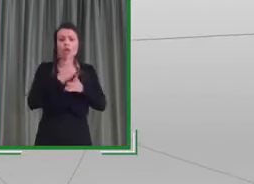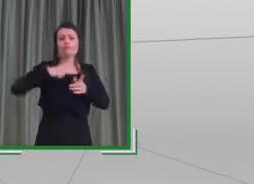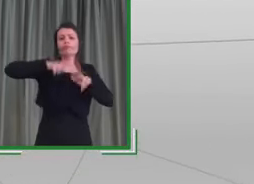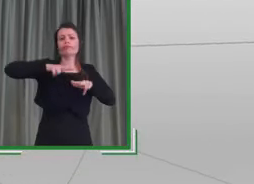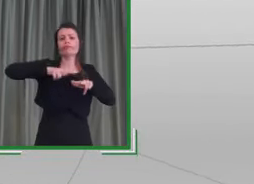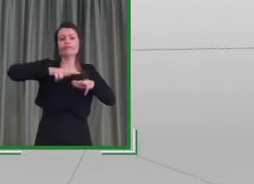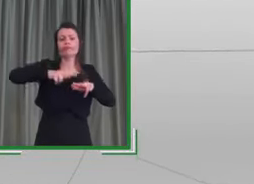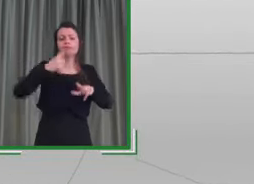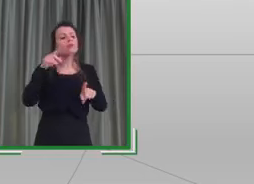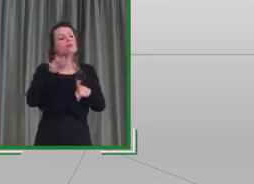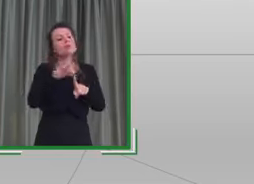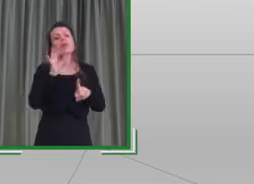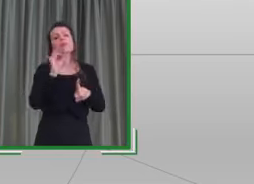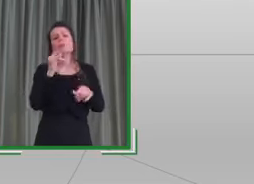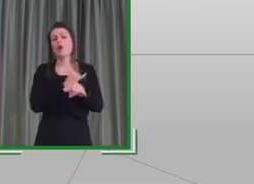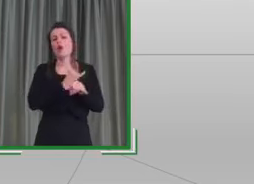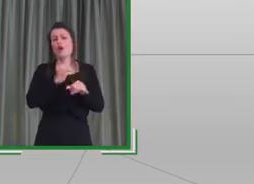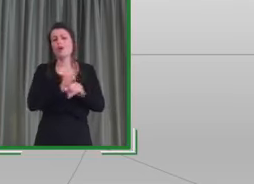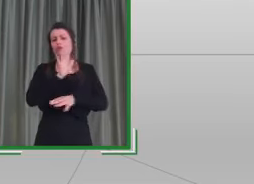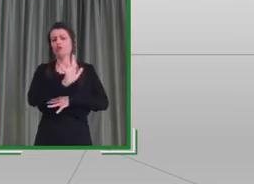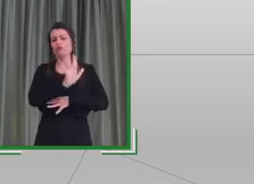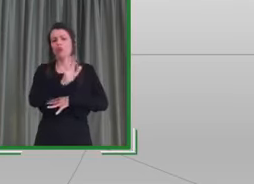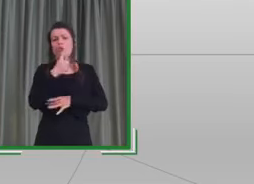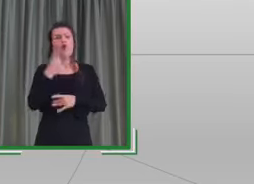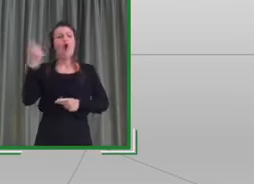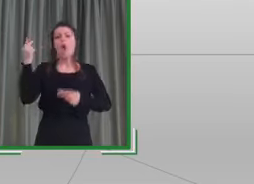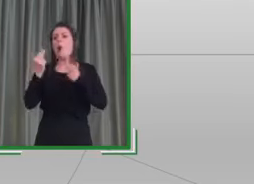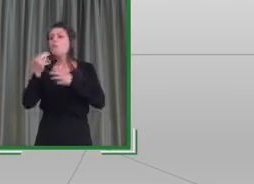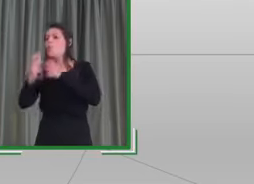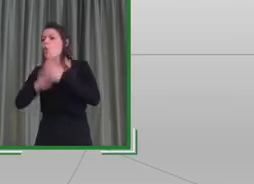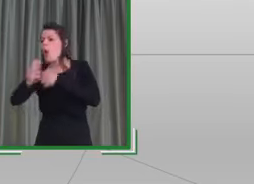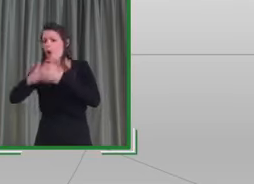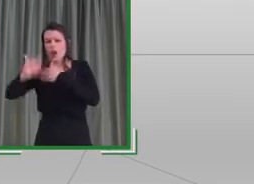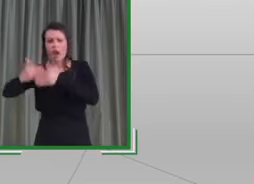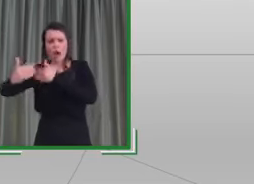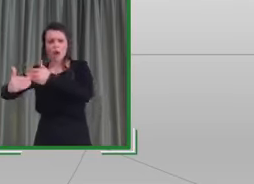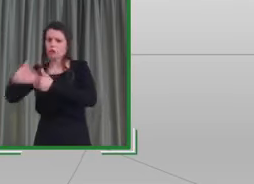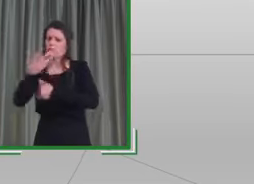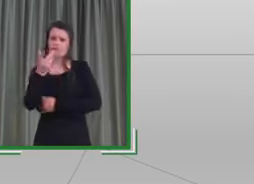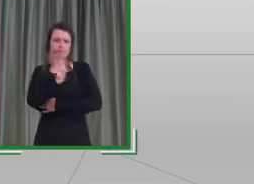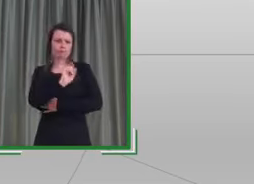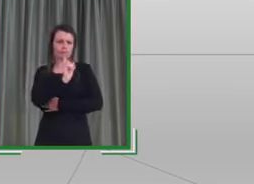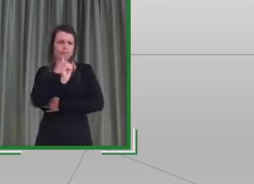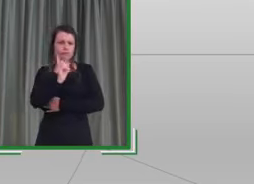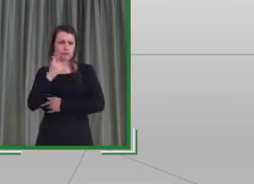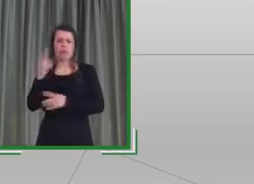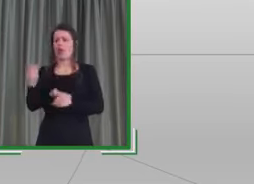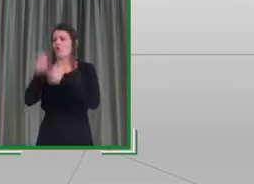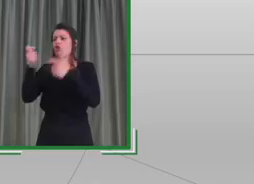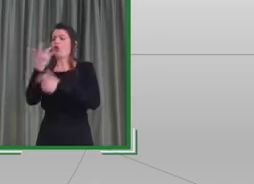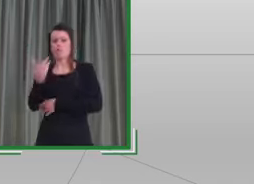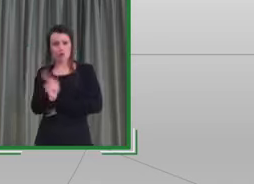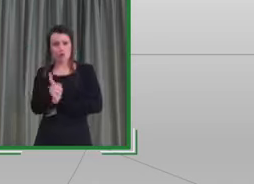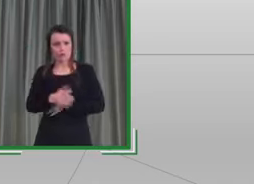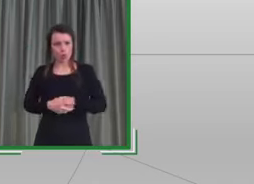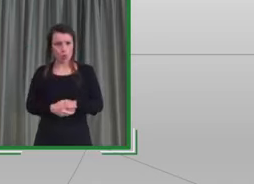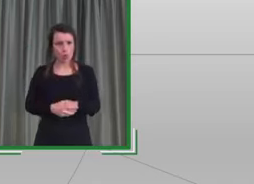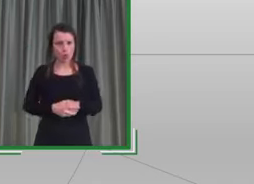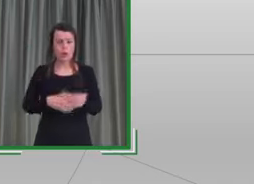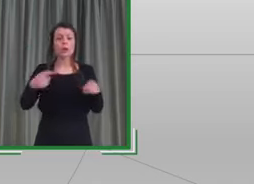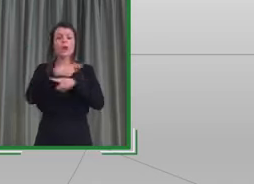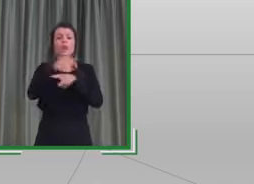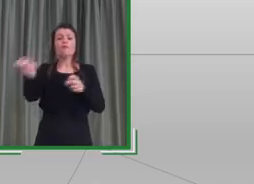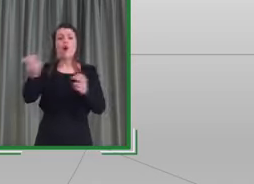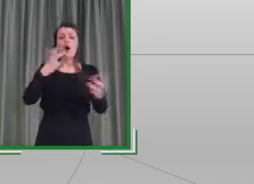di avere meno adempimenti burocratici eccoci state segnalando quando ci sono delle difficoltà